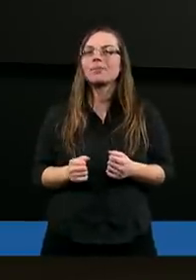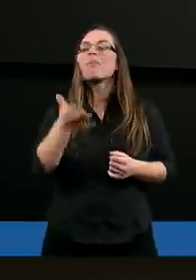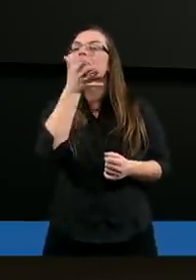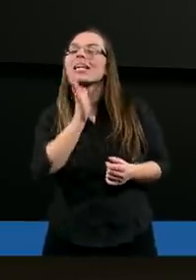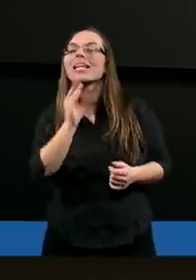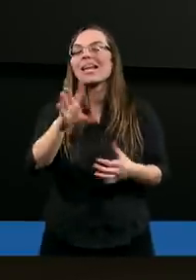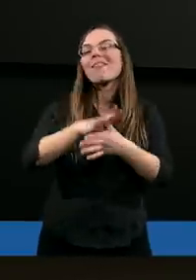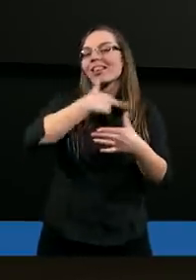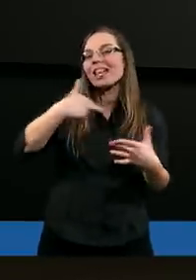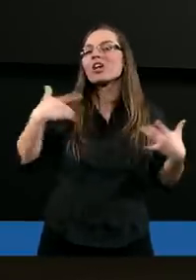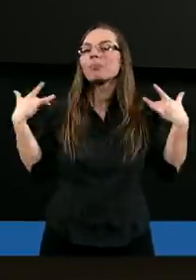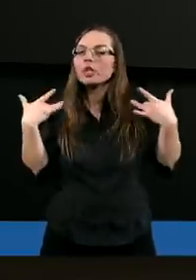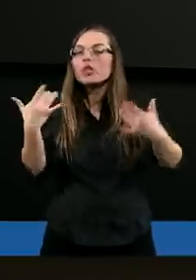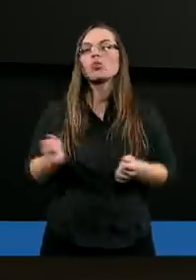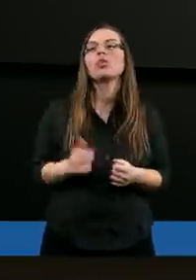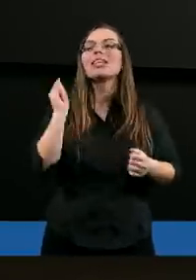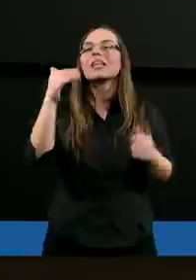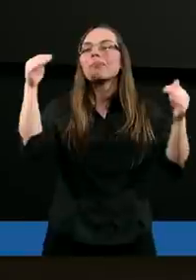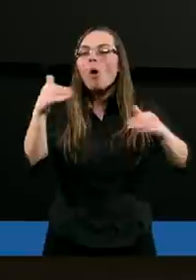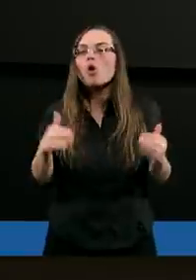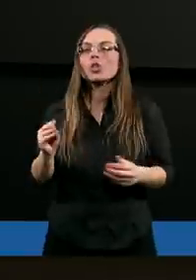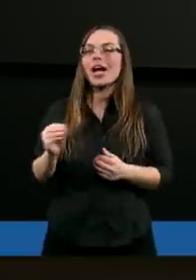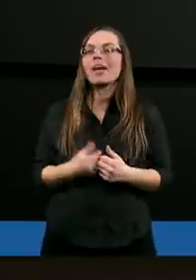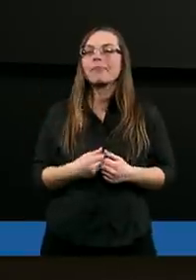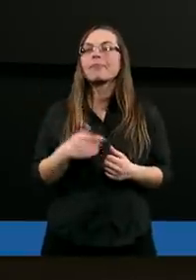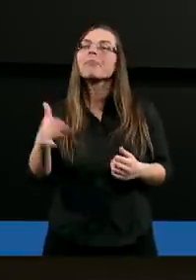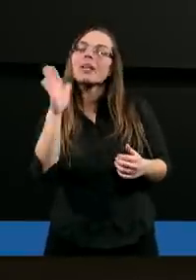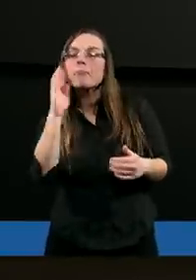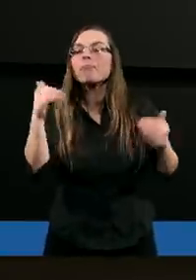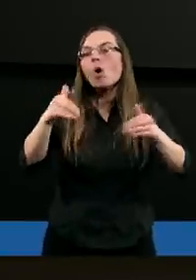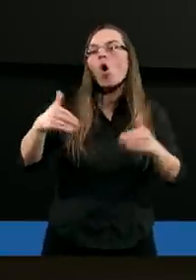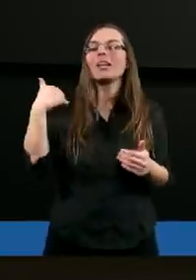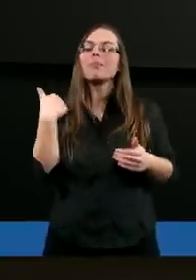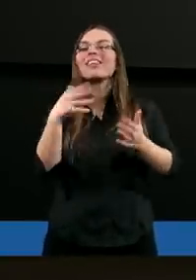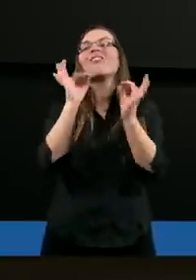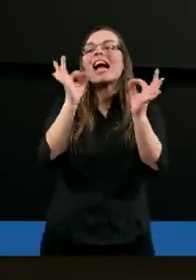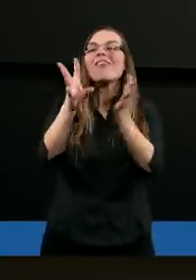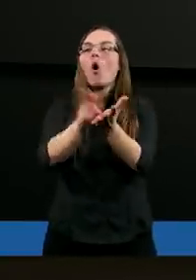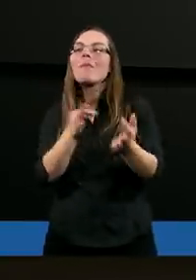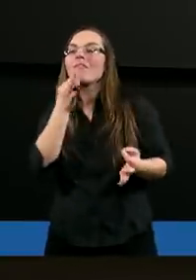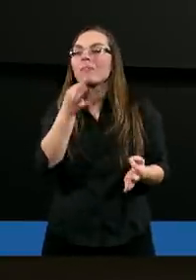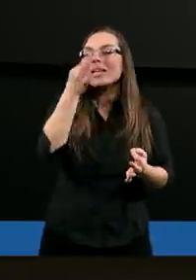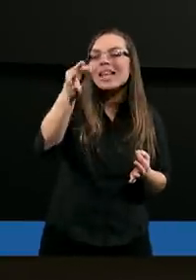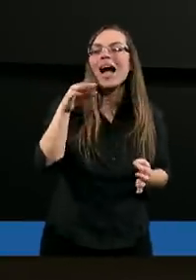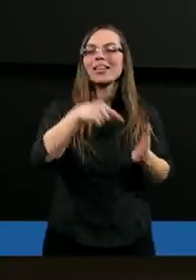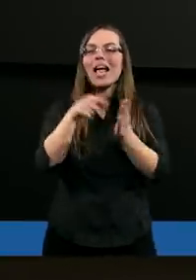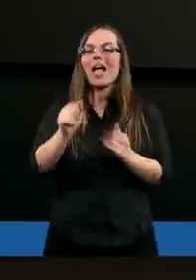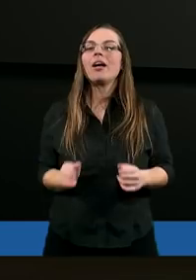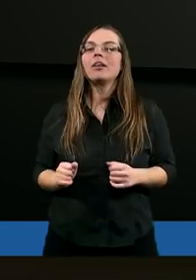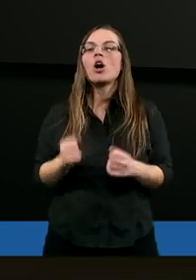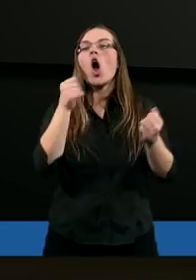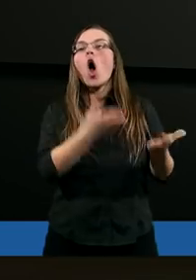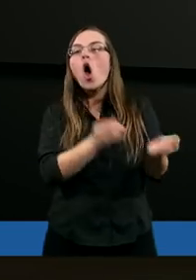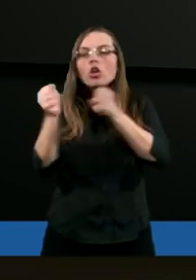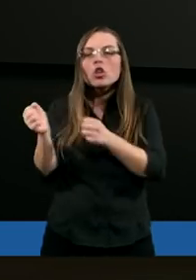misję w naszym życiu. I może gdybyśmy mogli właściwie sformułować pytanie, jak byśmy sformułowali pytanie